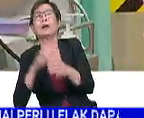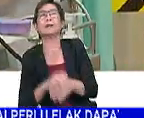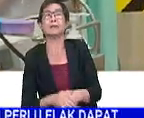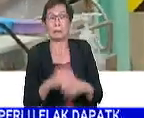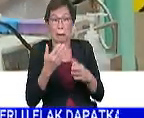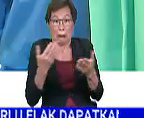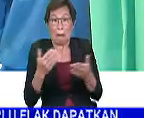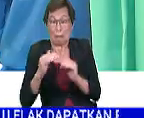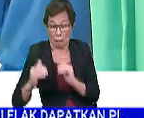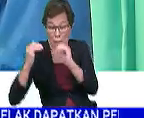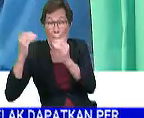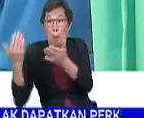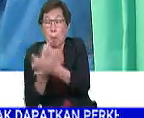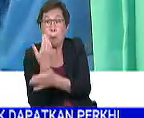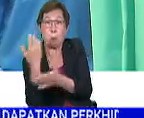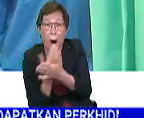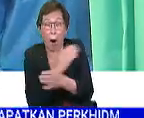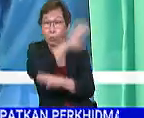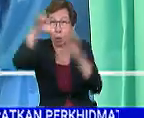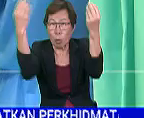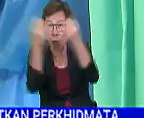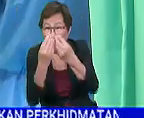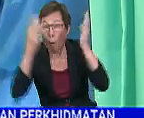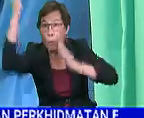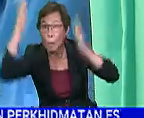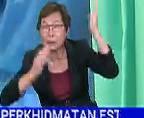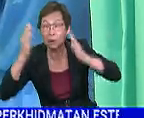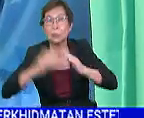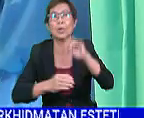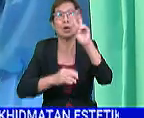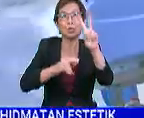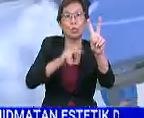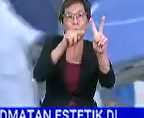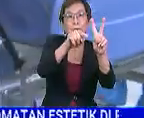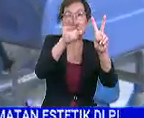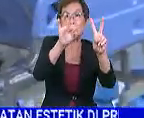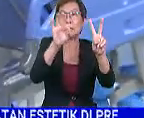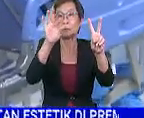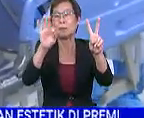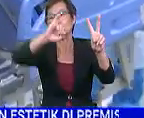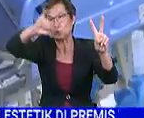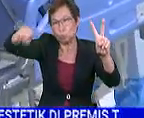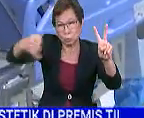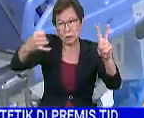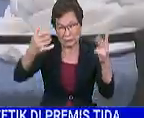kemaskini terbaharu itu menjadikan kumulatif kes di Malaysia kini berjumlah 2.99